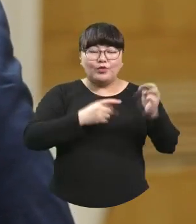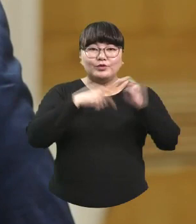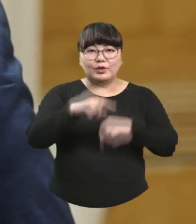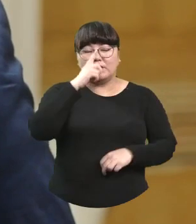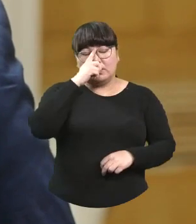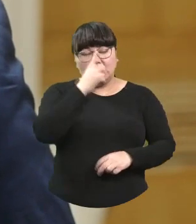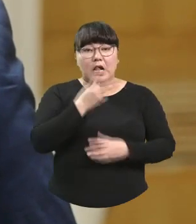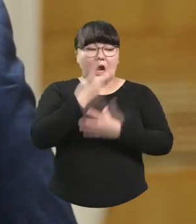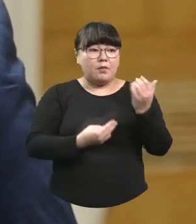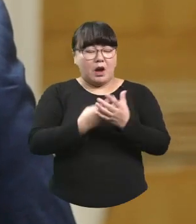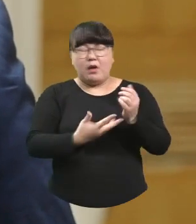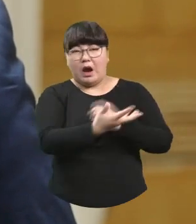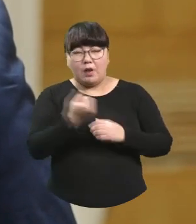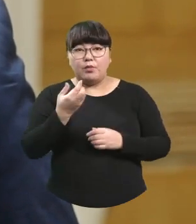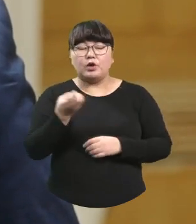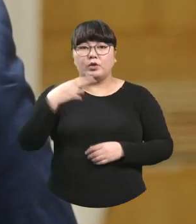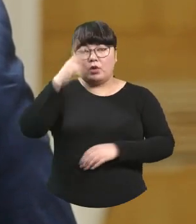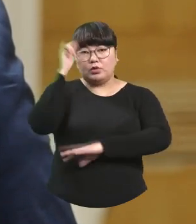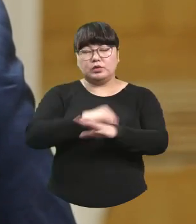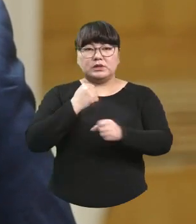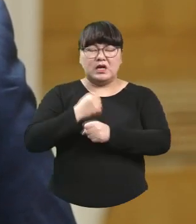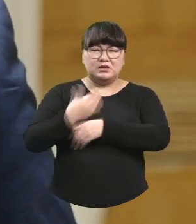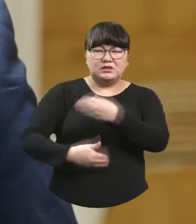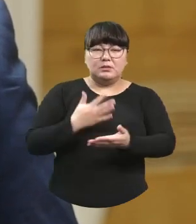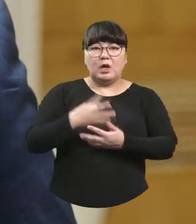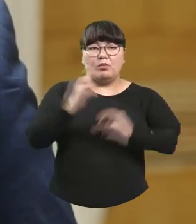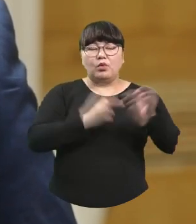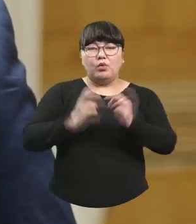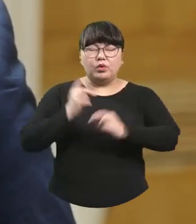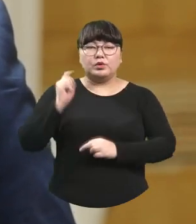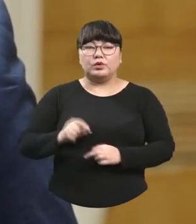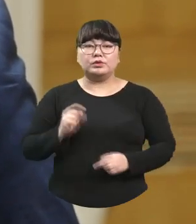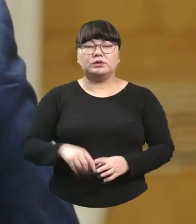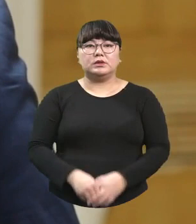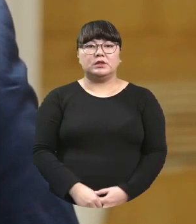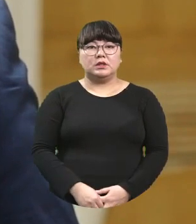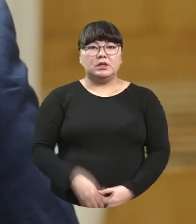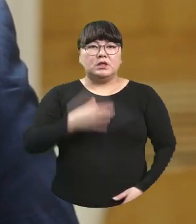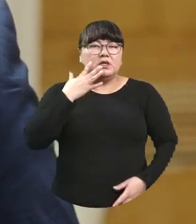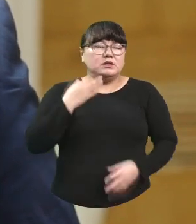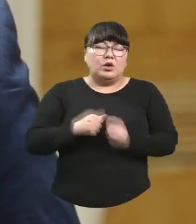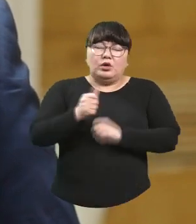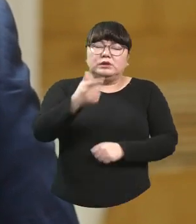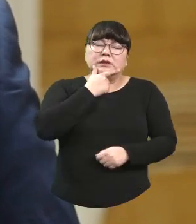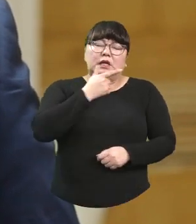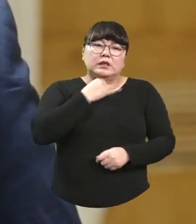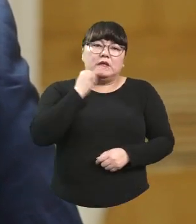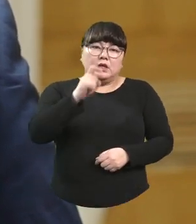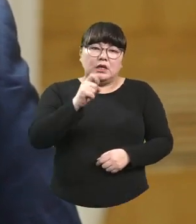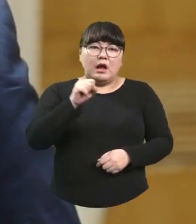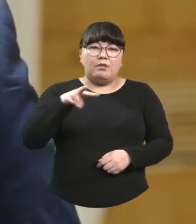үйлдвэрүүдээс одоо давхардуулж авдаг болсноос Монгол улсад үйл ажиллагаа явуулж байгаа бүх босруулах үйлдвэрүүд өнөөдөр одоо хэзээ ч төлж барахгүй их хэмжээний